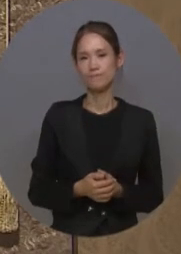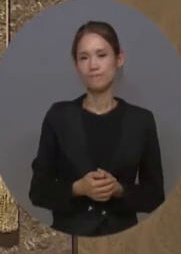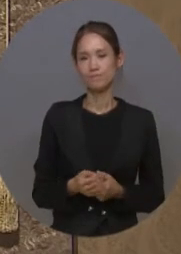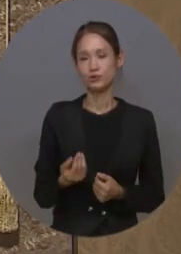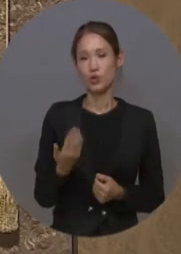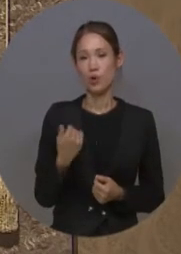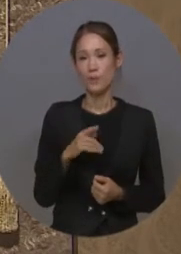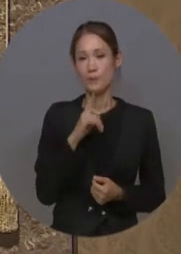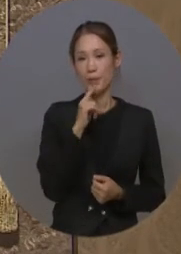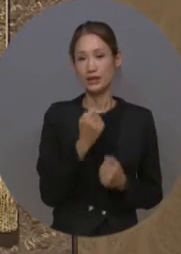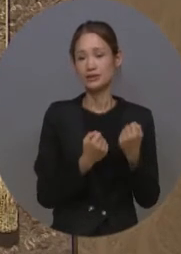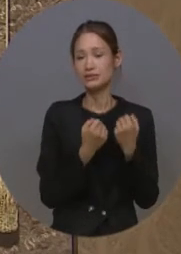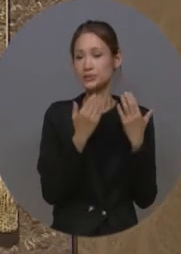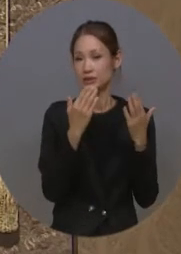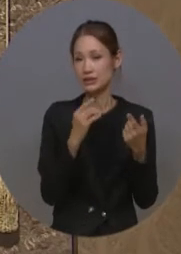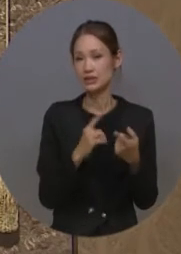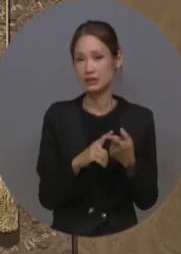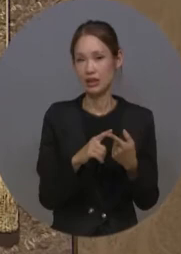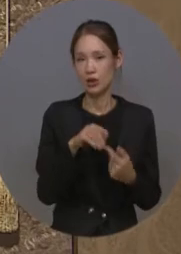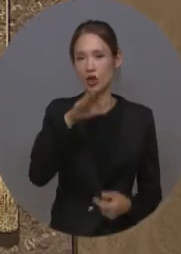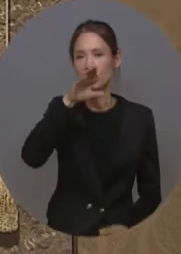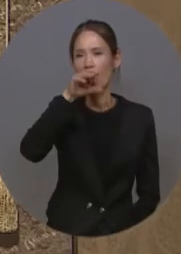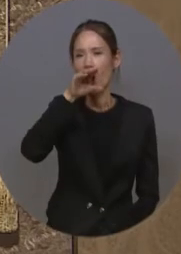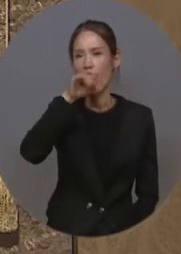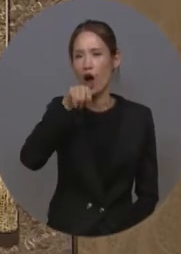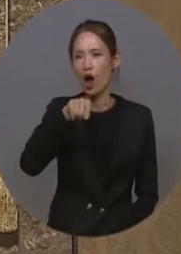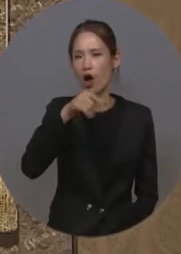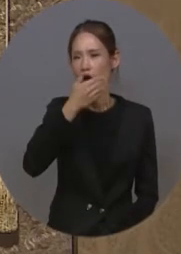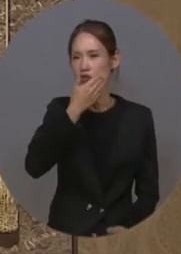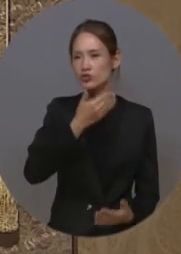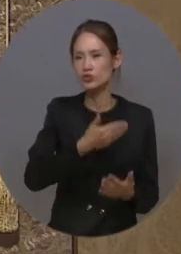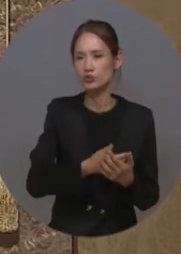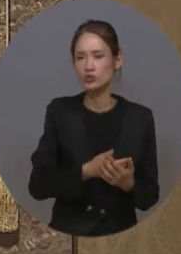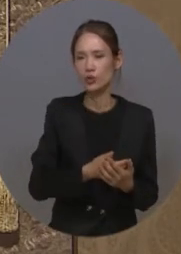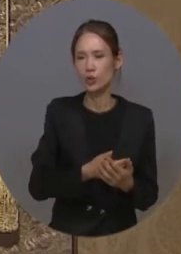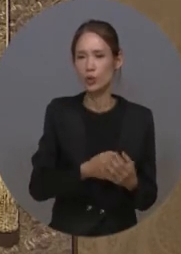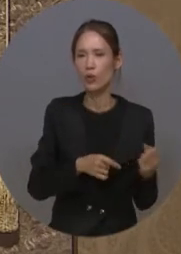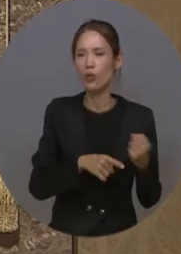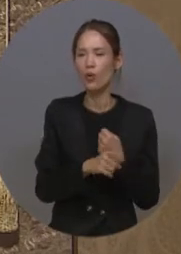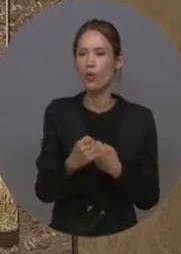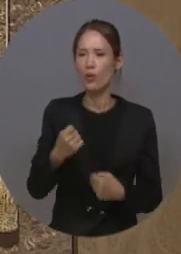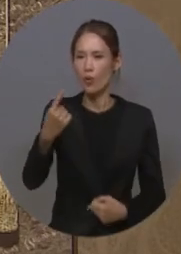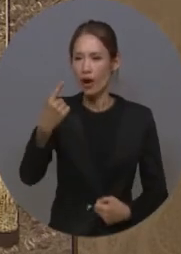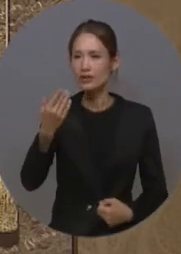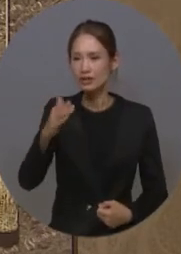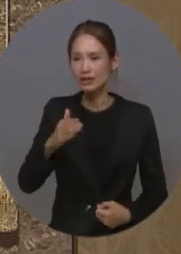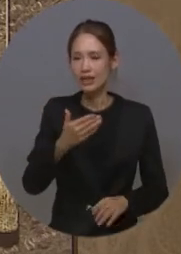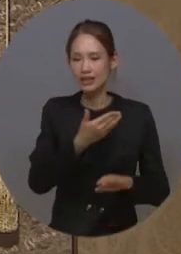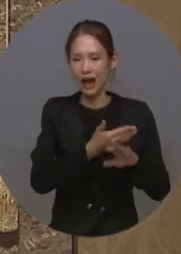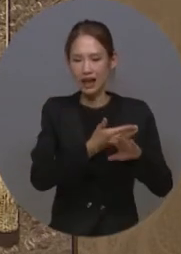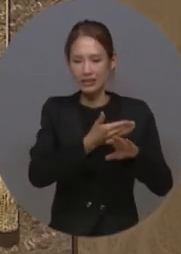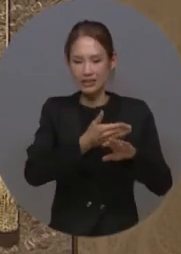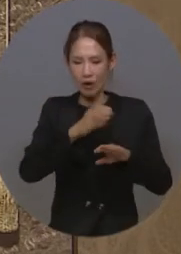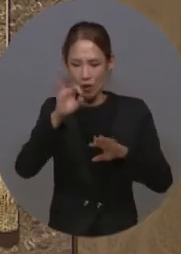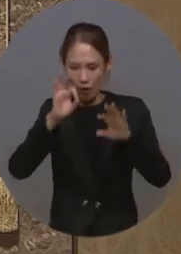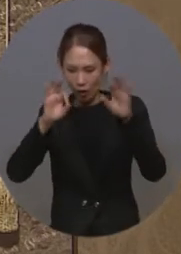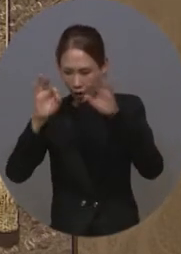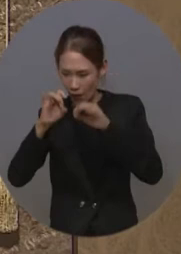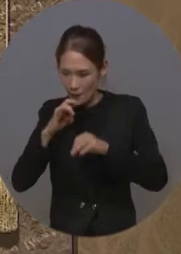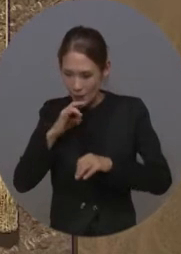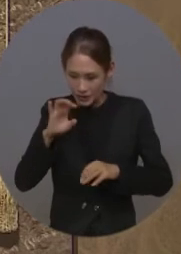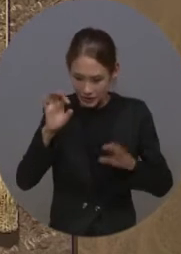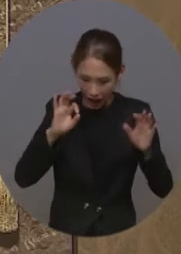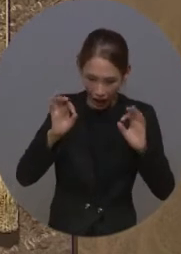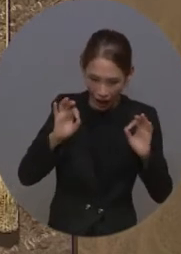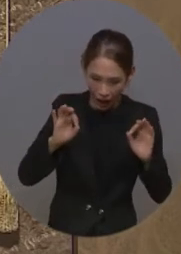아까 말씀드린 것처럼 혀가 주범인데 주범은 놔두고 자꾸 옆에 잡범만 잡들이를 하다 보니까 근본적인 해결이 안